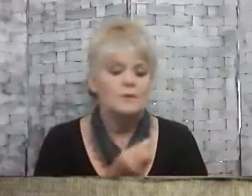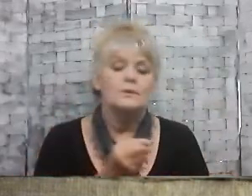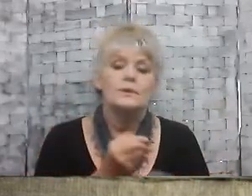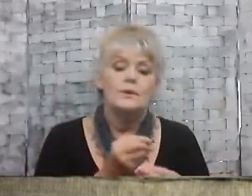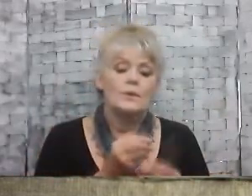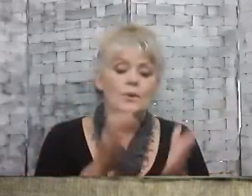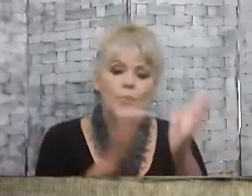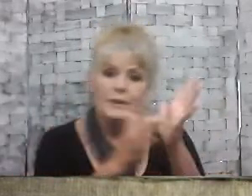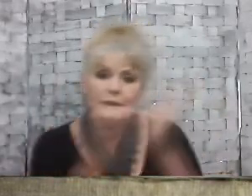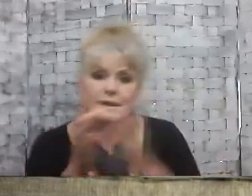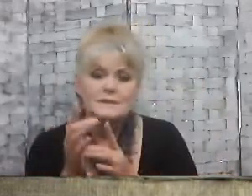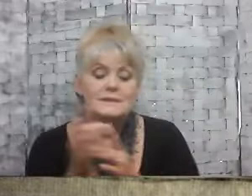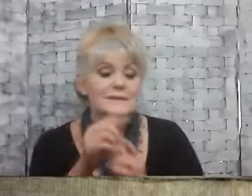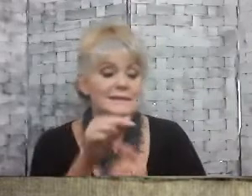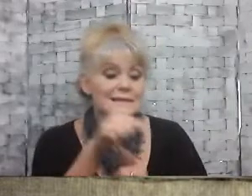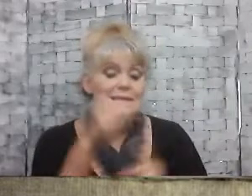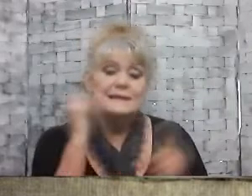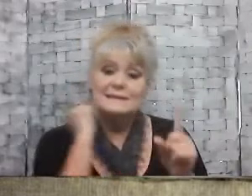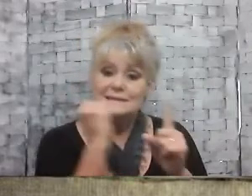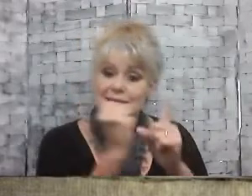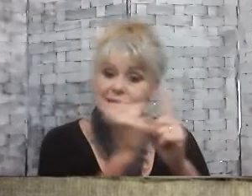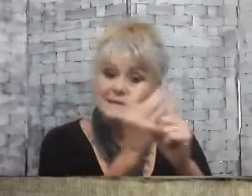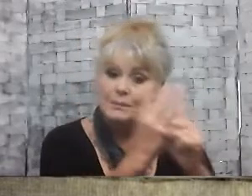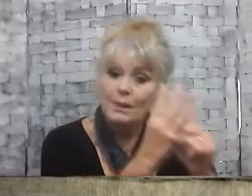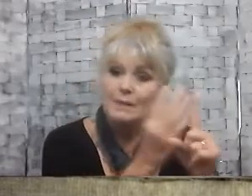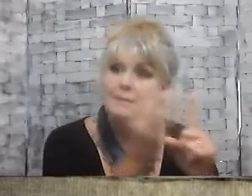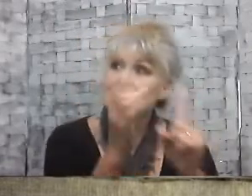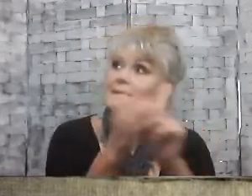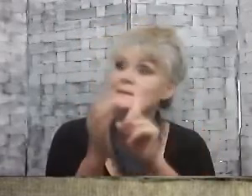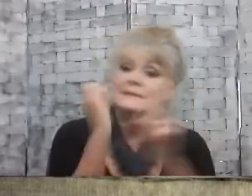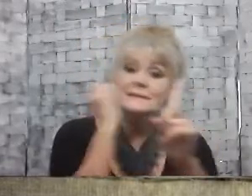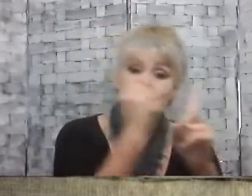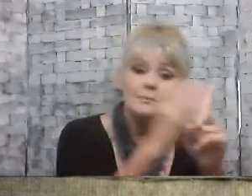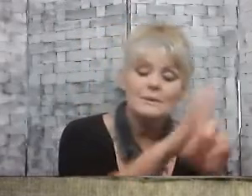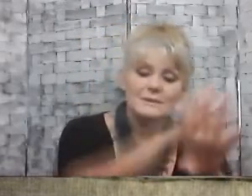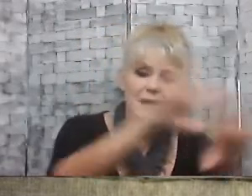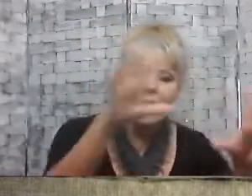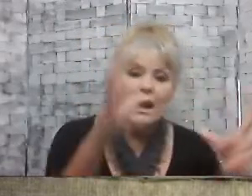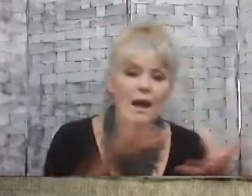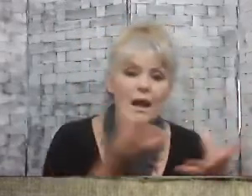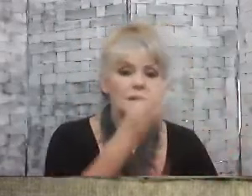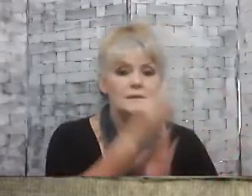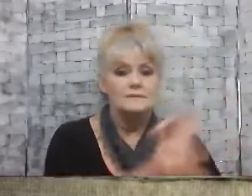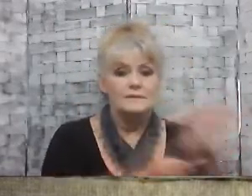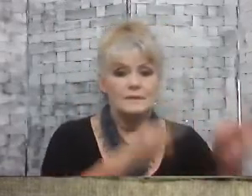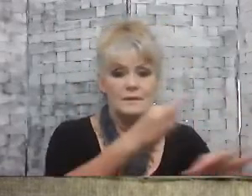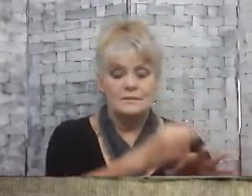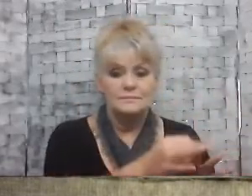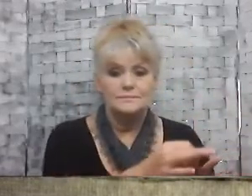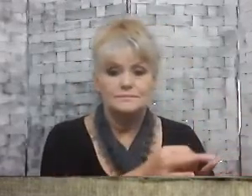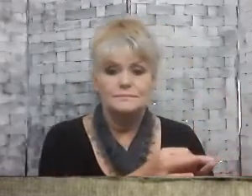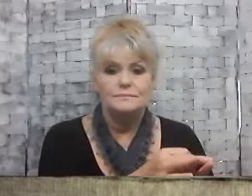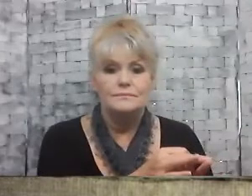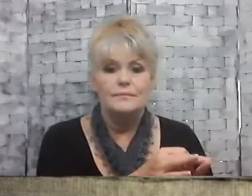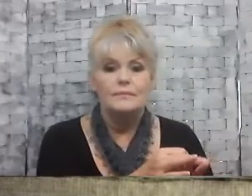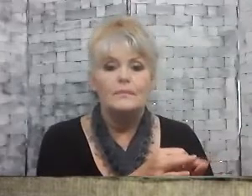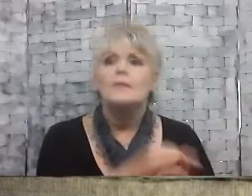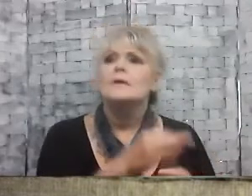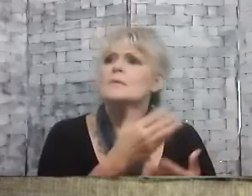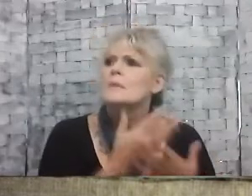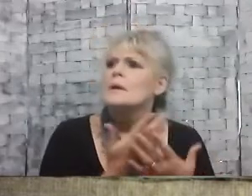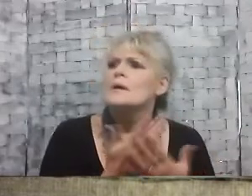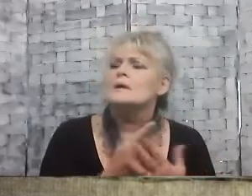Jesus gaan. Jesus se disippels het sy stories vertel. Dis hoe Lukas sy eerste boek geskryf het, en hy begin die boek met die